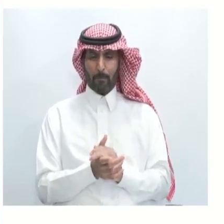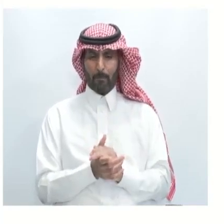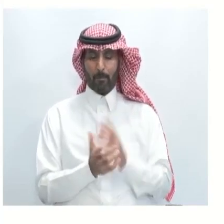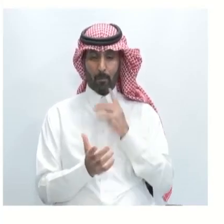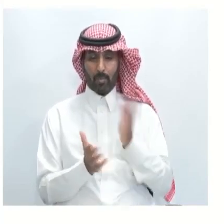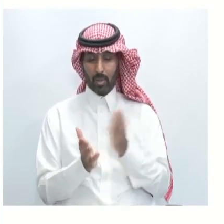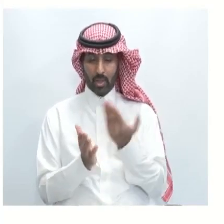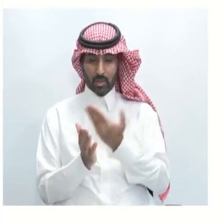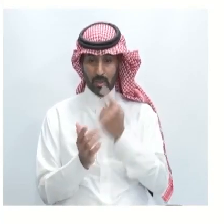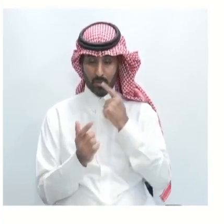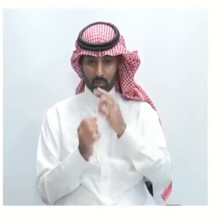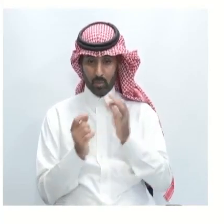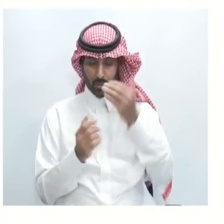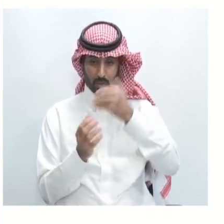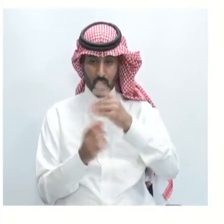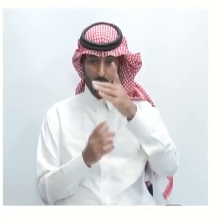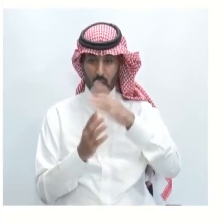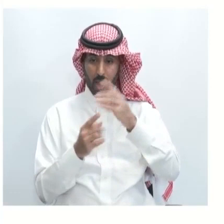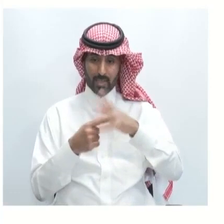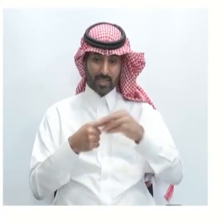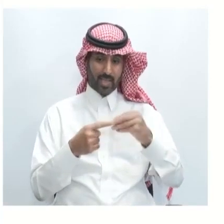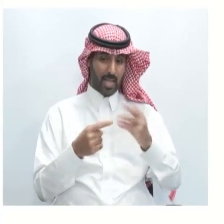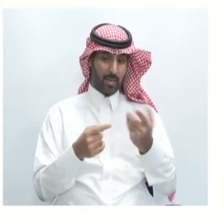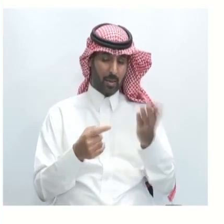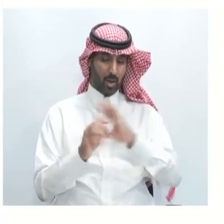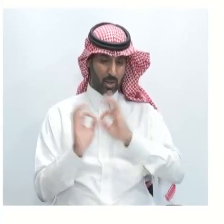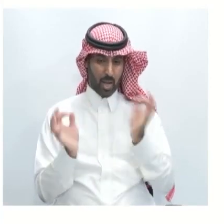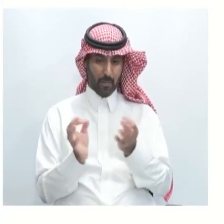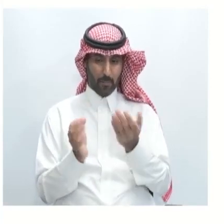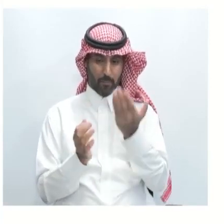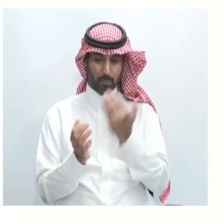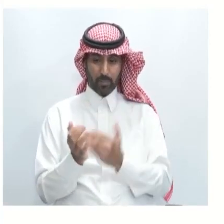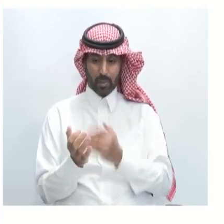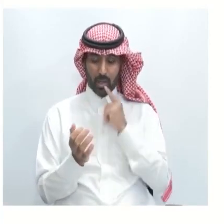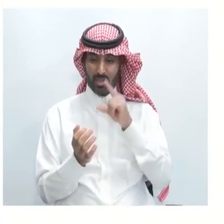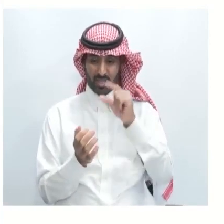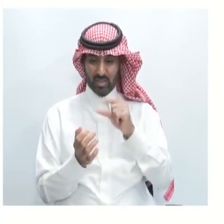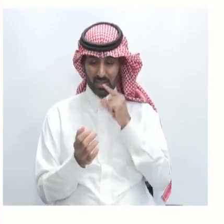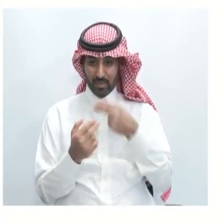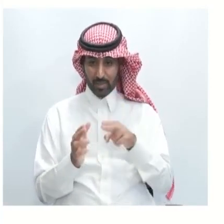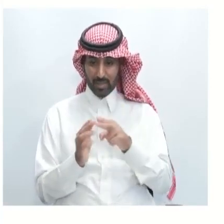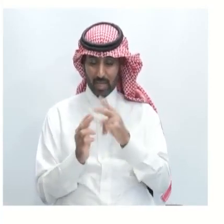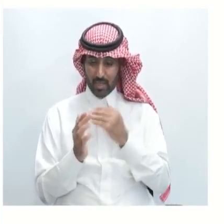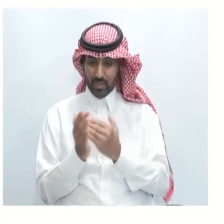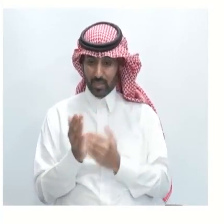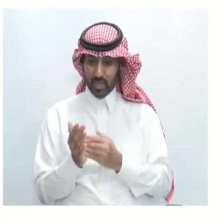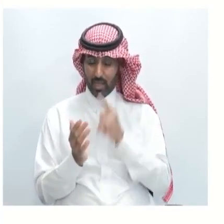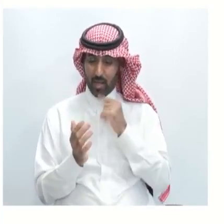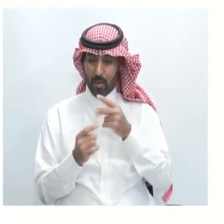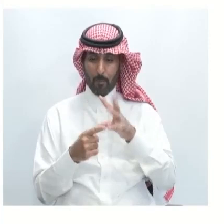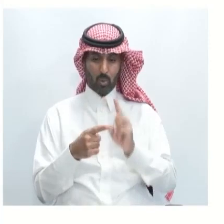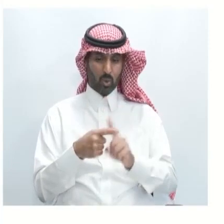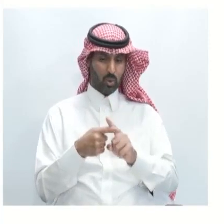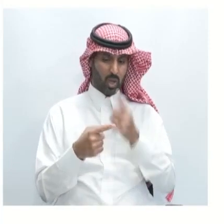رايكم ان نقرا المقدمه الكبرى السالبه او الكليه ثم ننتقل الى المقدمه الصغرى الموجبه ثم